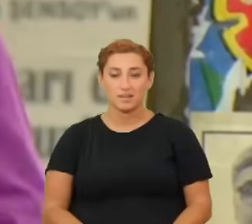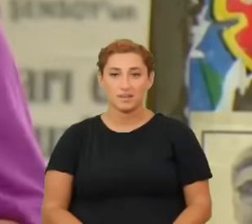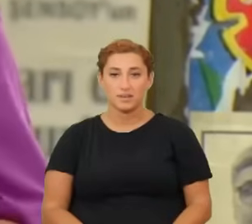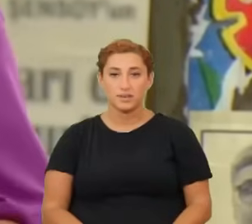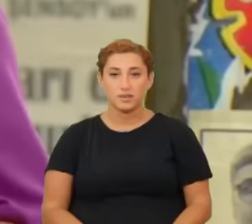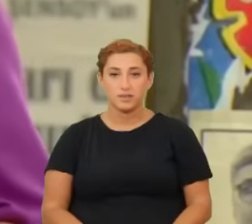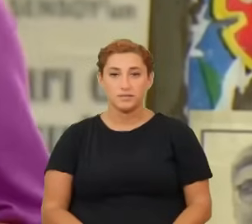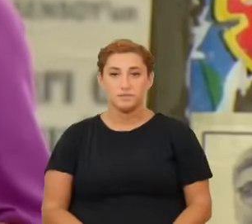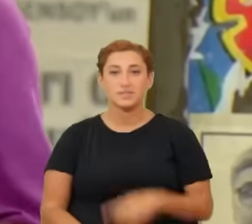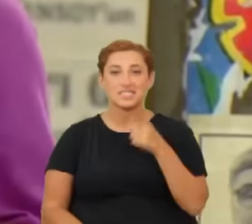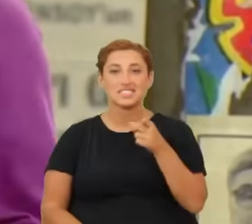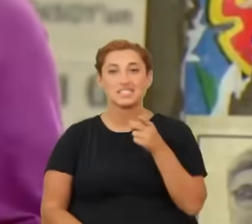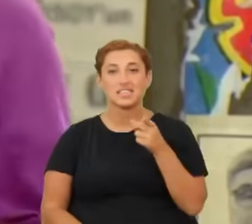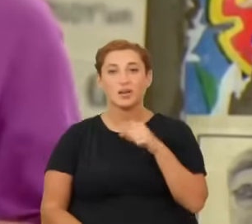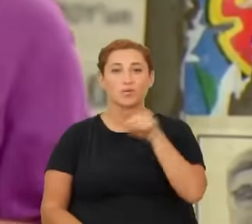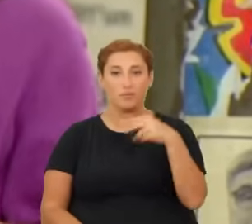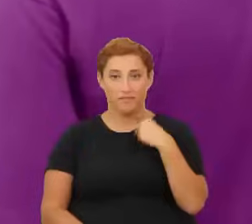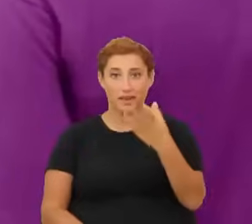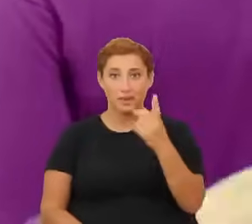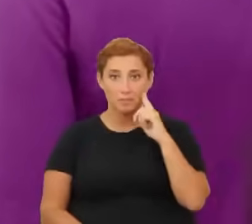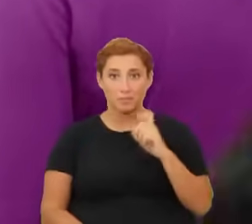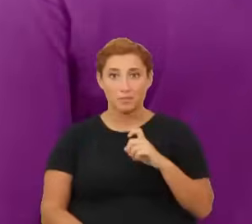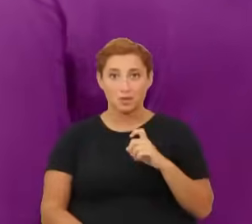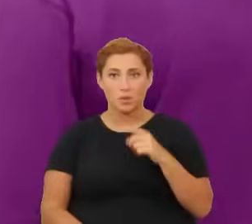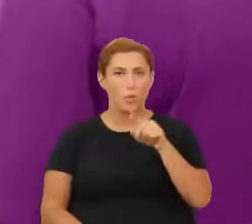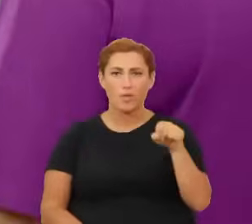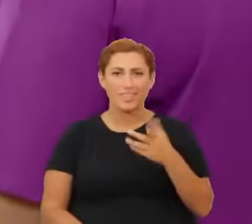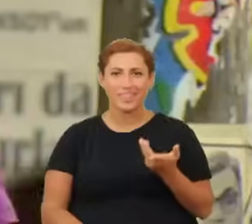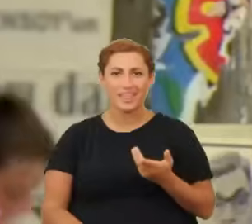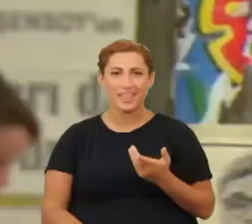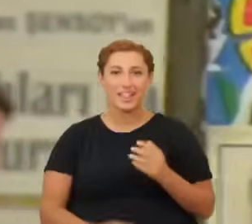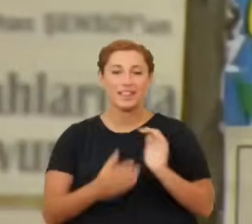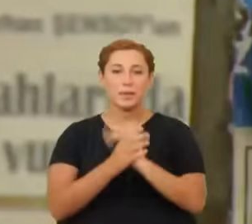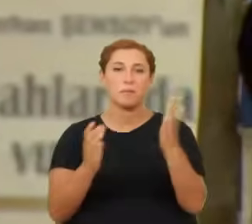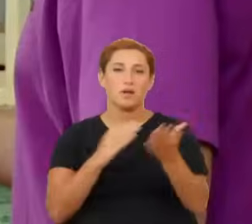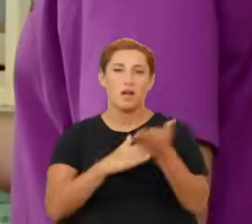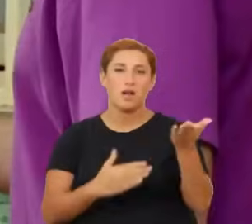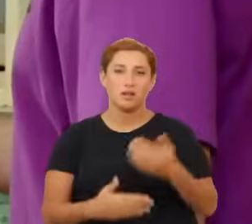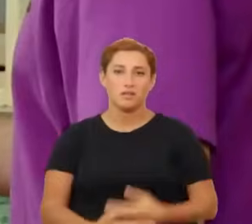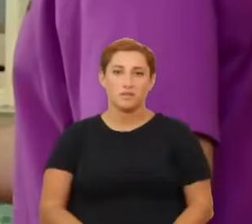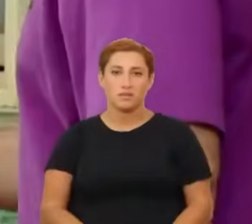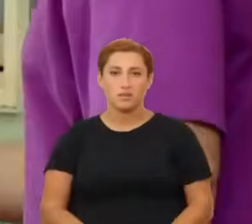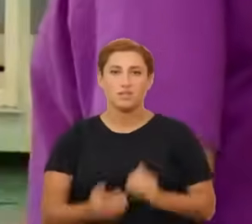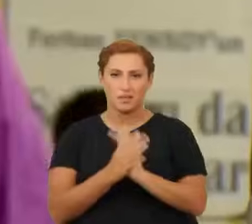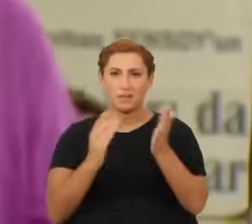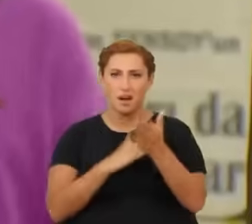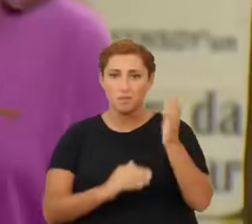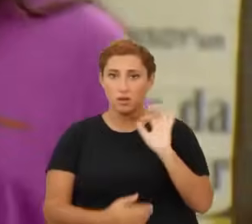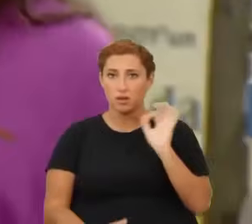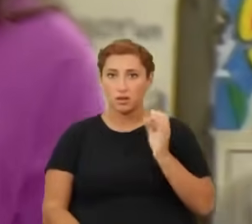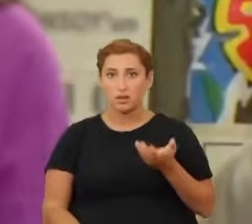Cebinden kartpostal çıkarttı. Sana bunları vereyim mi? Sana ne? Tebrik kartı. Tebrik kartı mı?